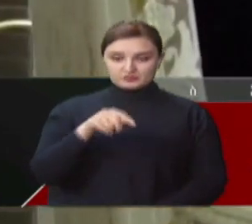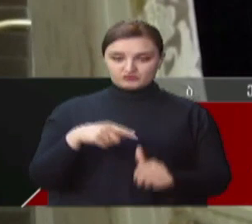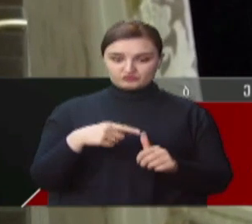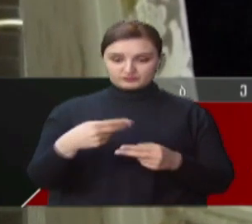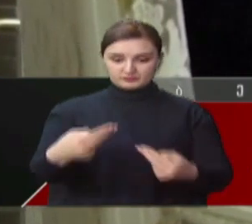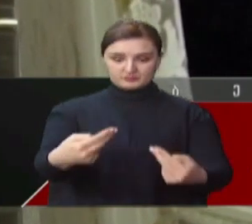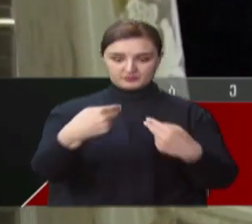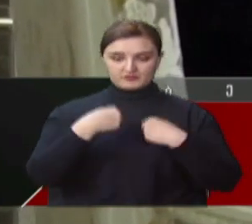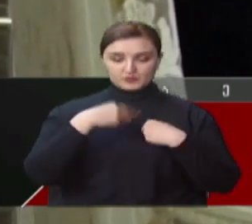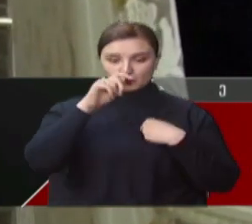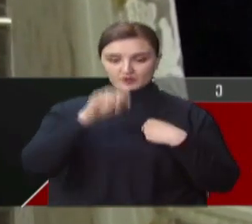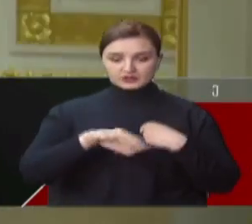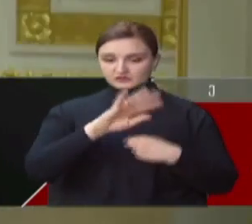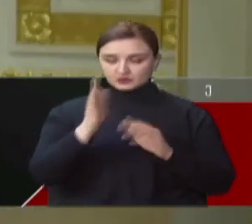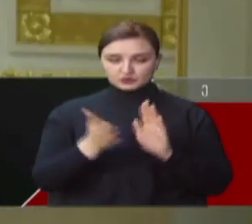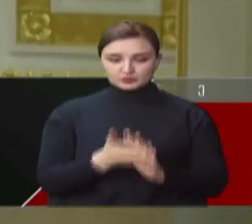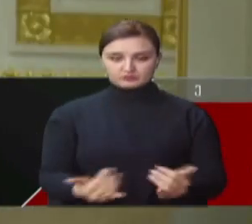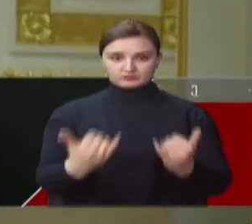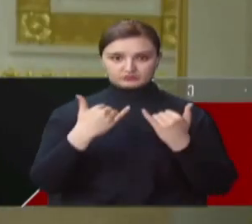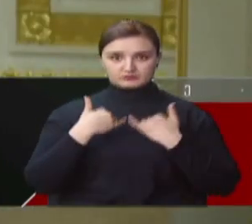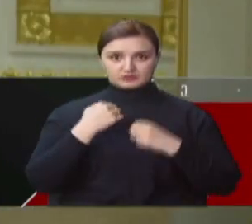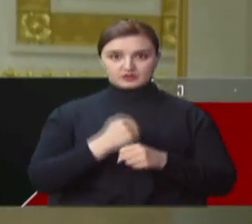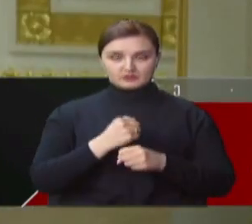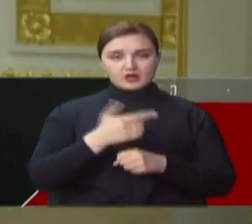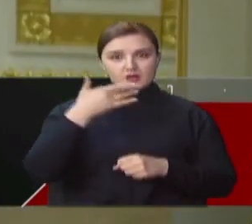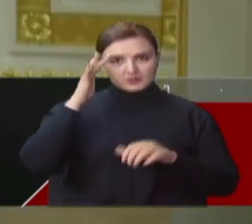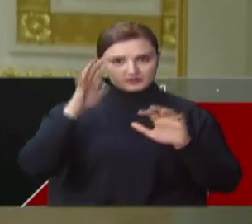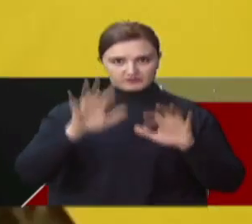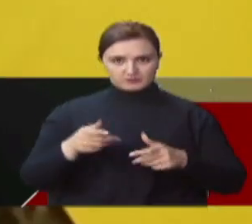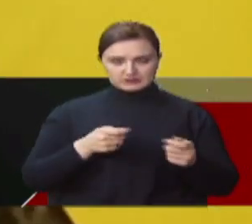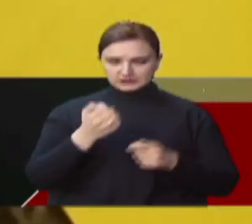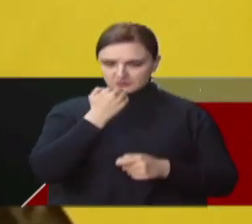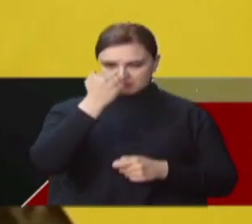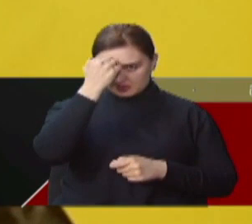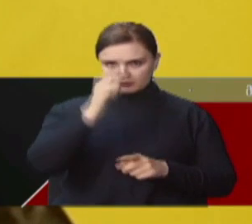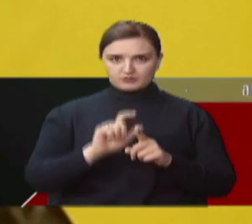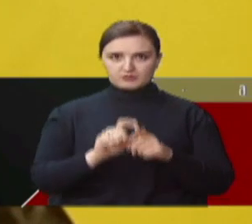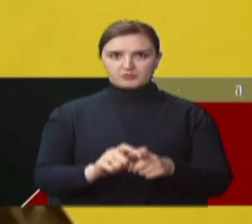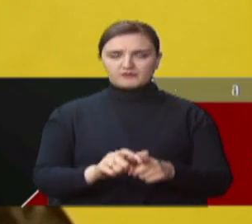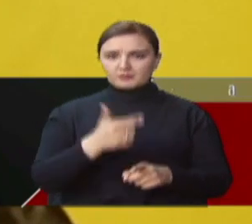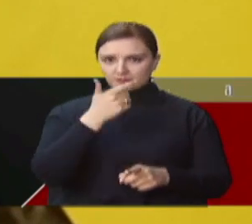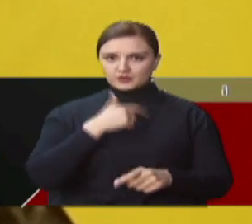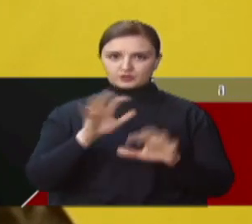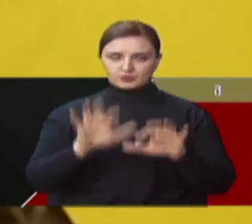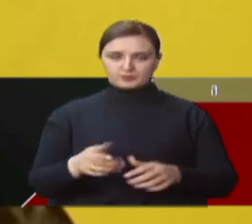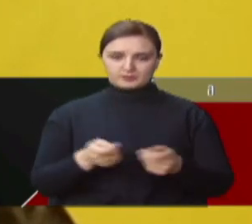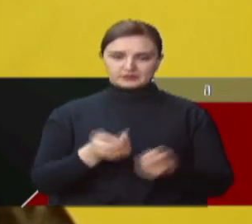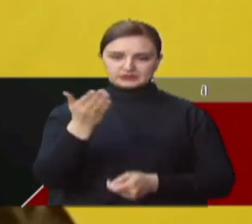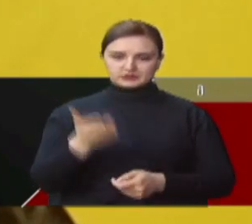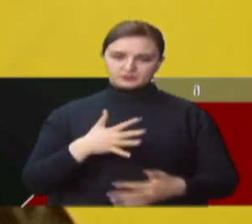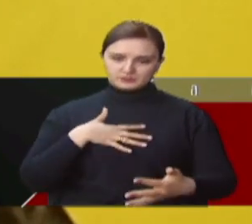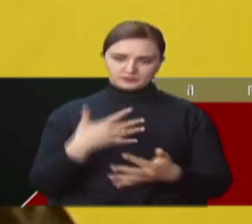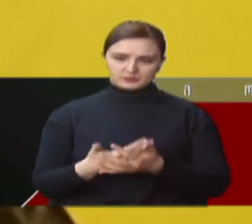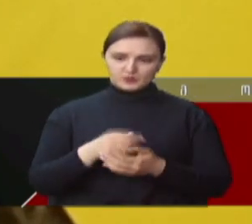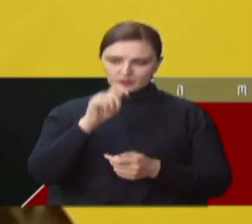ყველაფრისთვის, რაც უკრაინისთვის გაუკეთებია, ამერიკის პრეზიდენტს მადლობა გადაუხადა. დიდი მადლობა ბატონო პრეზიდენტო ჩამოსვლისთვის. ეს